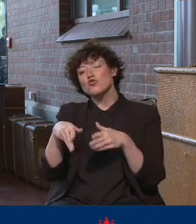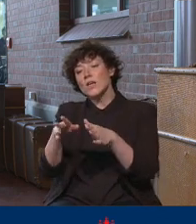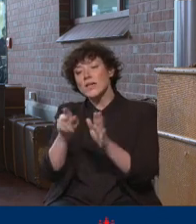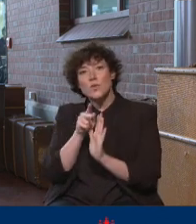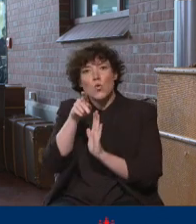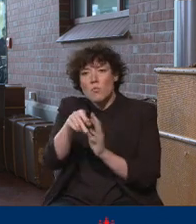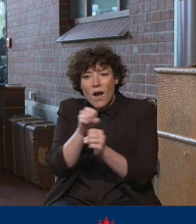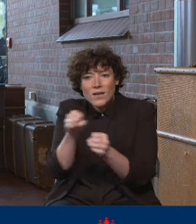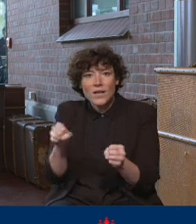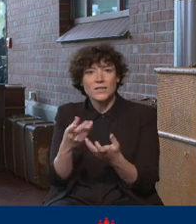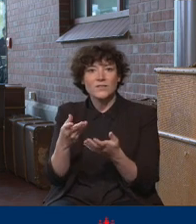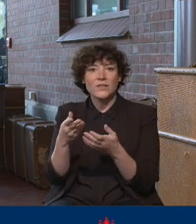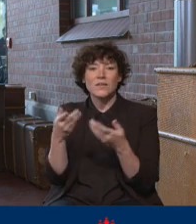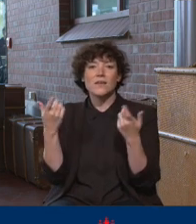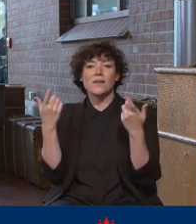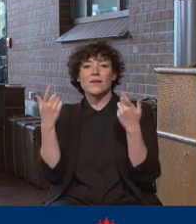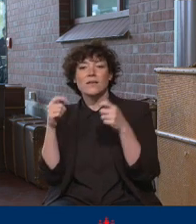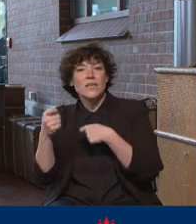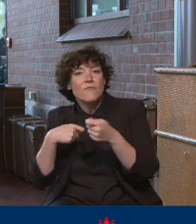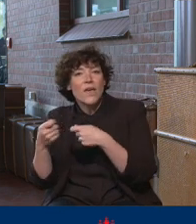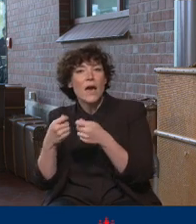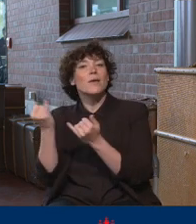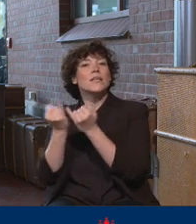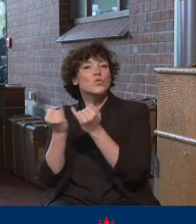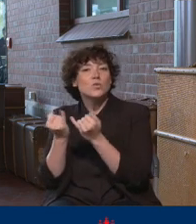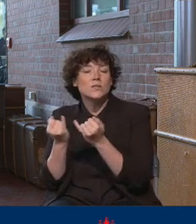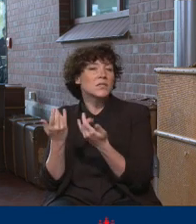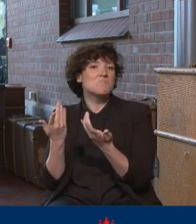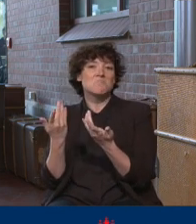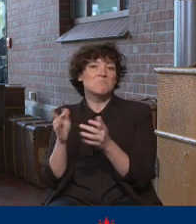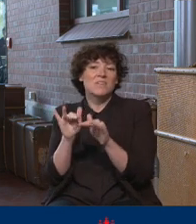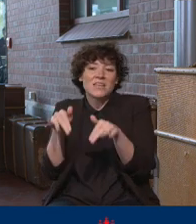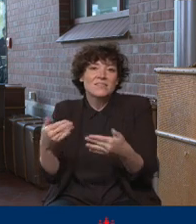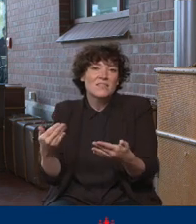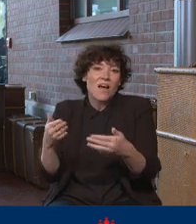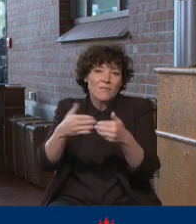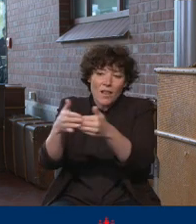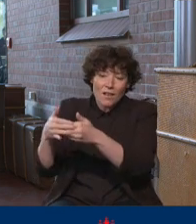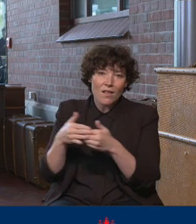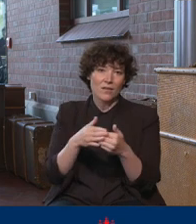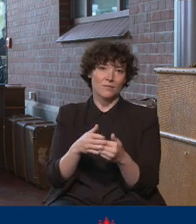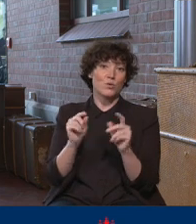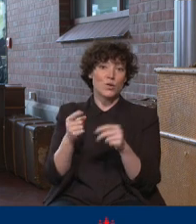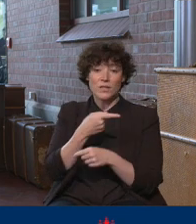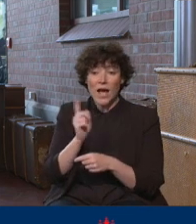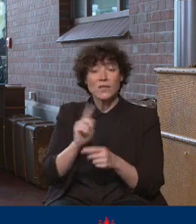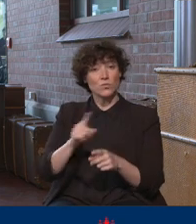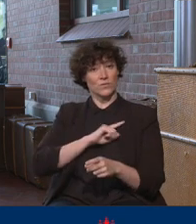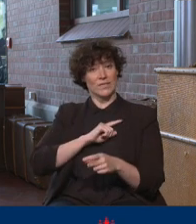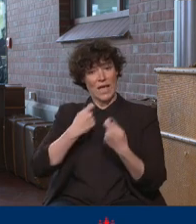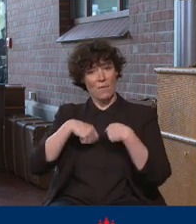alles was wir in rothenburgsort uns aufgebaut haben mussten wir immer selber aufbauend von außen kam relativ wenig